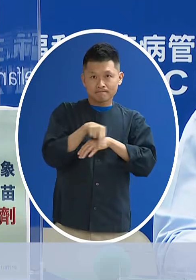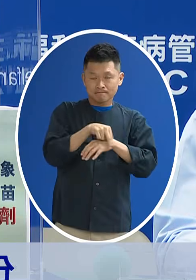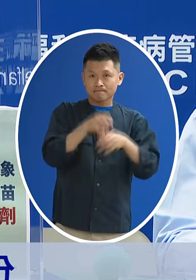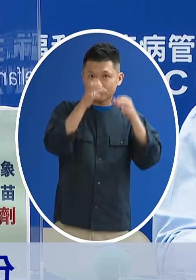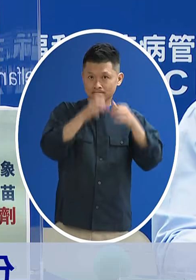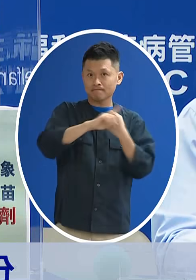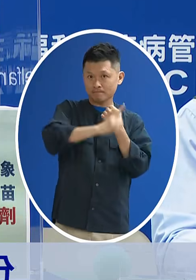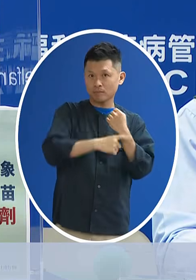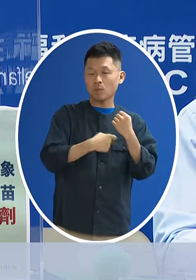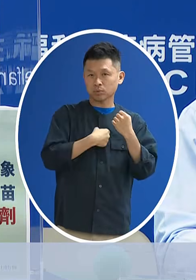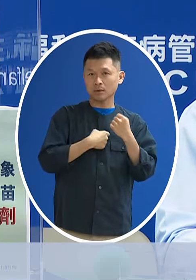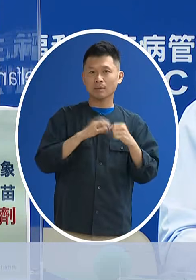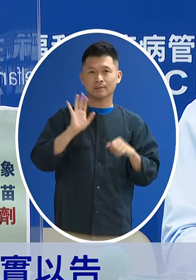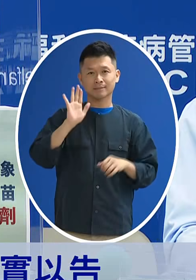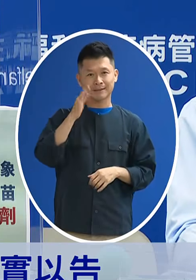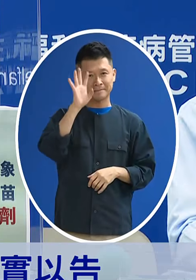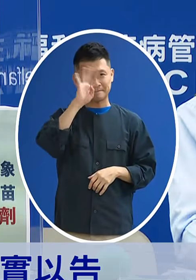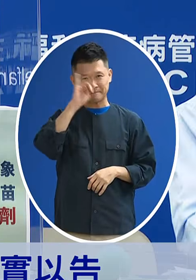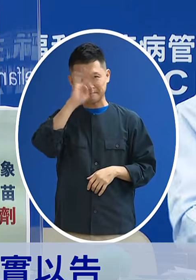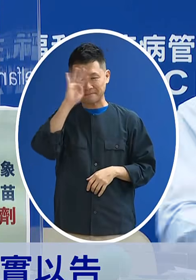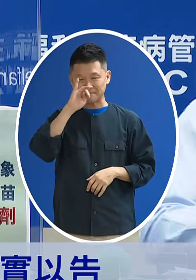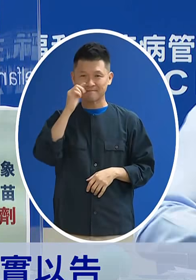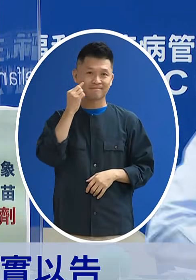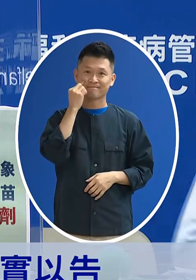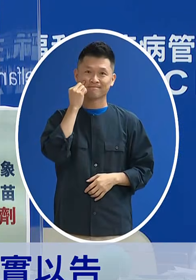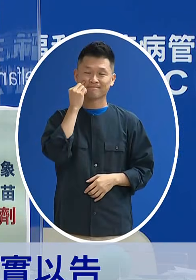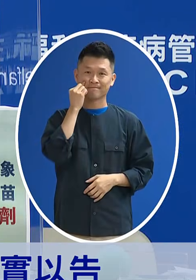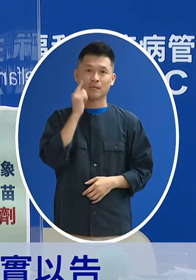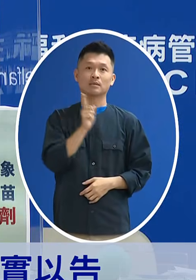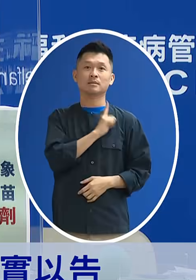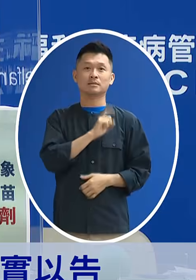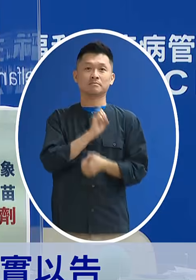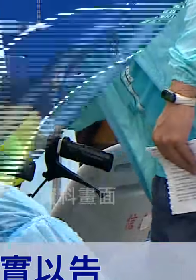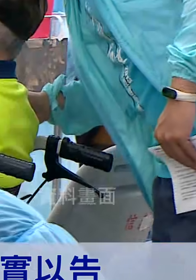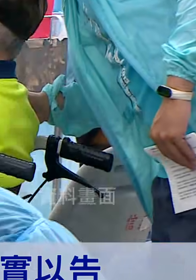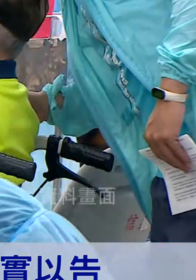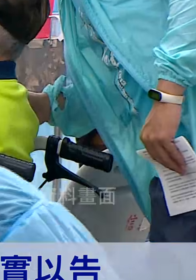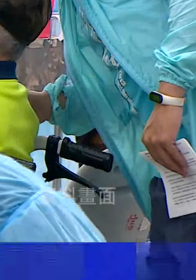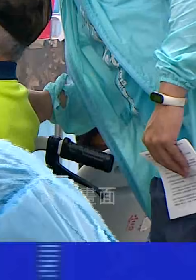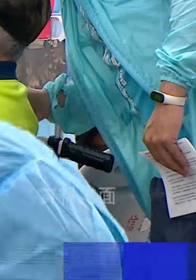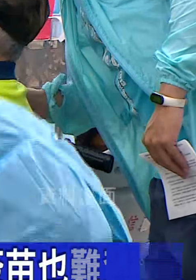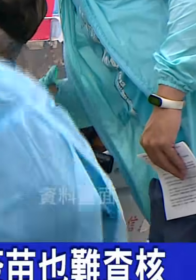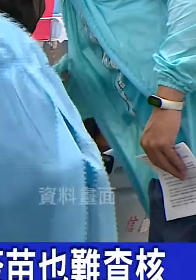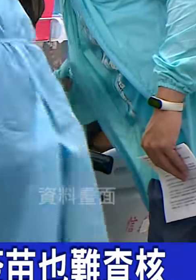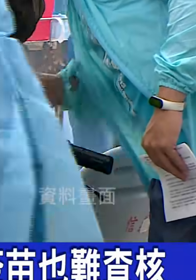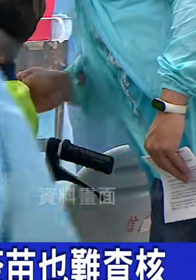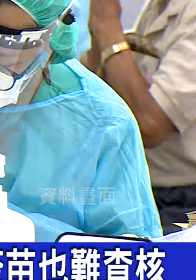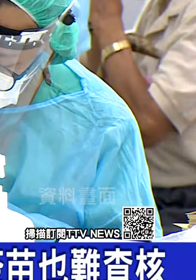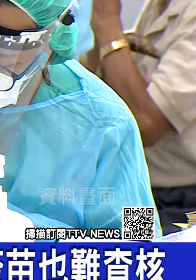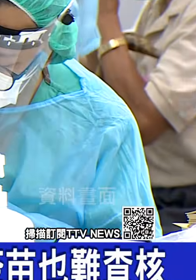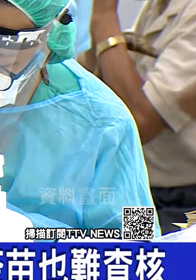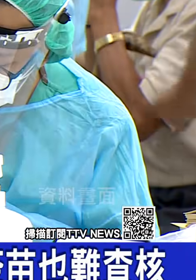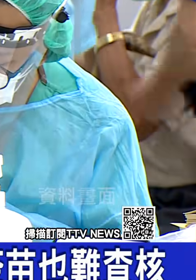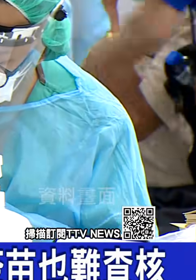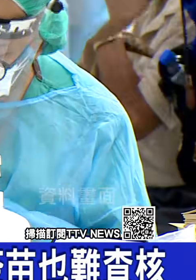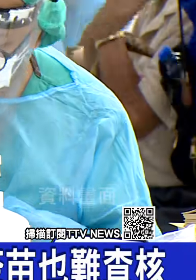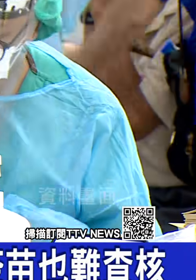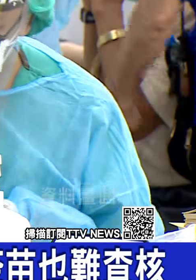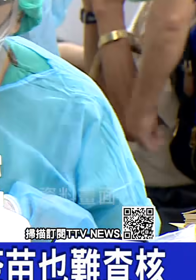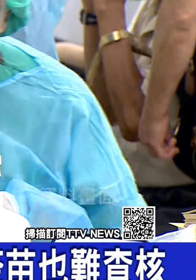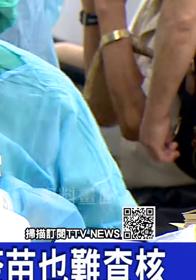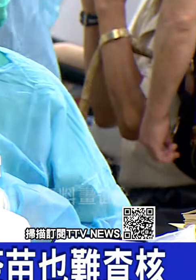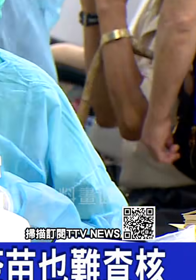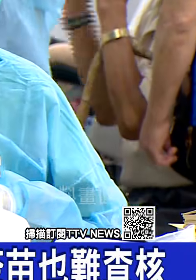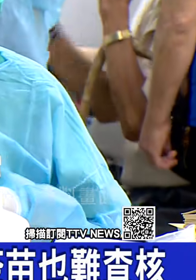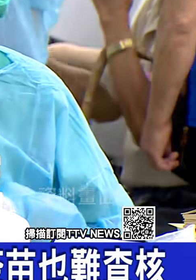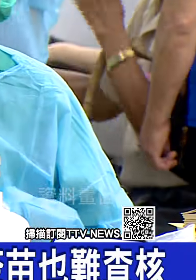部分不太容易查了，这种东西都要靠自己据实以告了。 而医师认为施打三剂疫苗抗体浓度确实可能